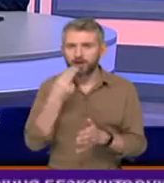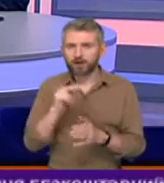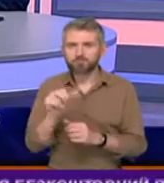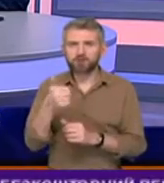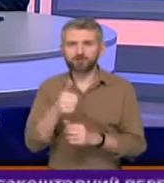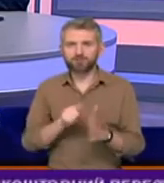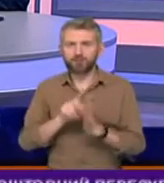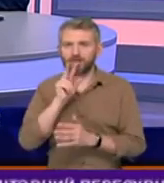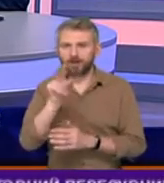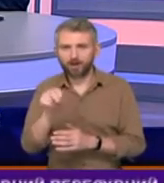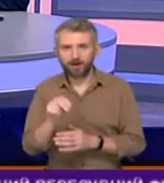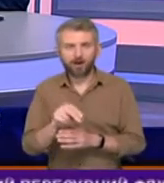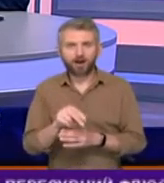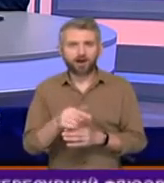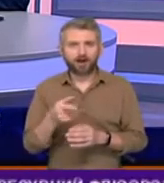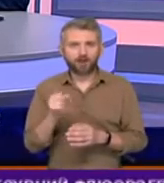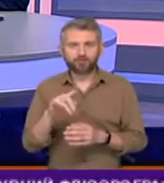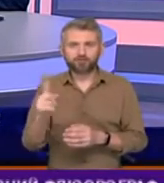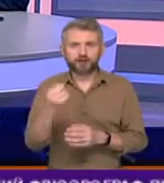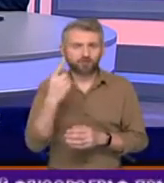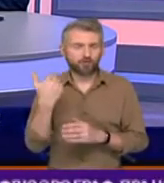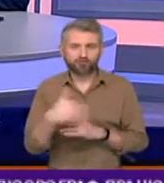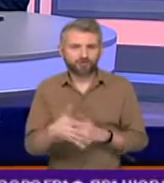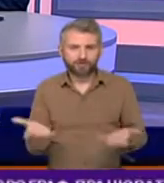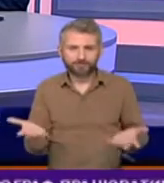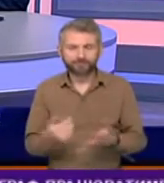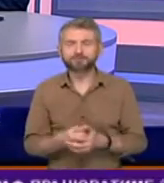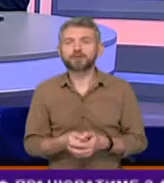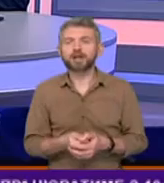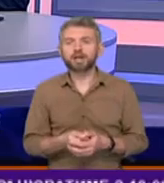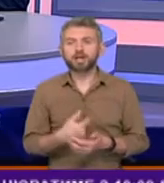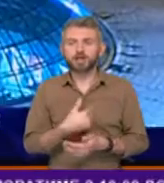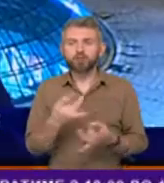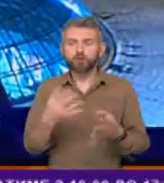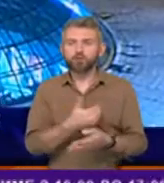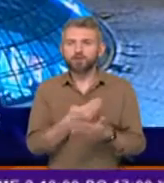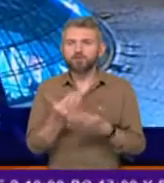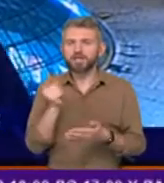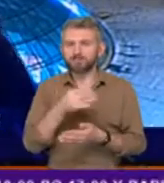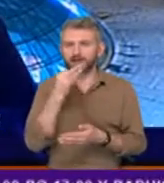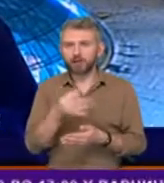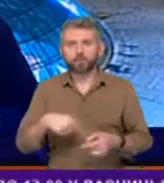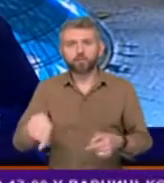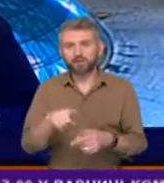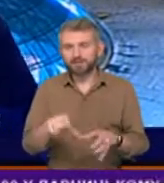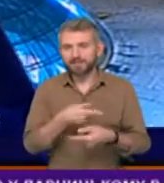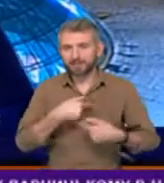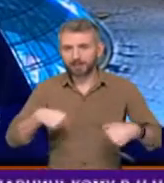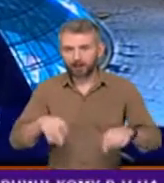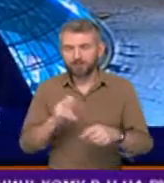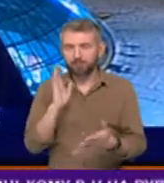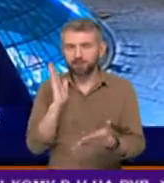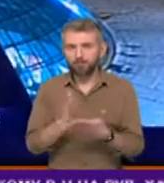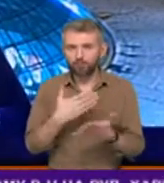таке, все, відпрацював, фу, вже не дарма прийшов. Але, шановні, я просто хотів перед тим би сказати, що ви є з нами на